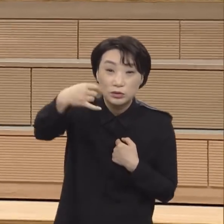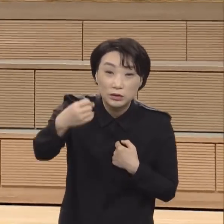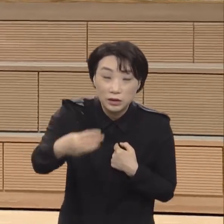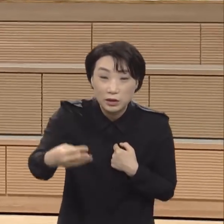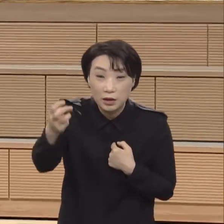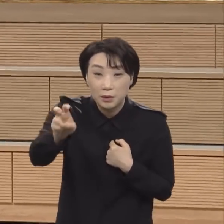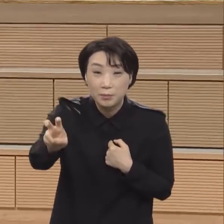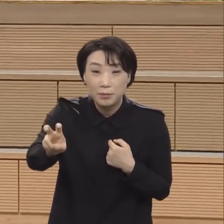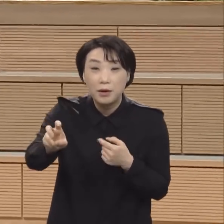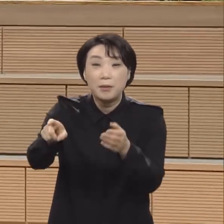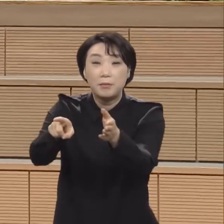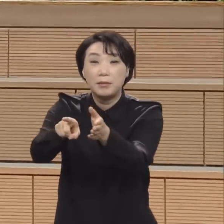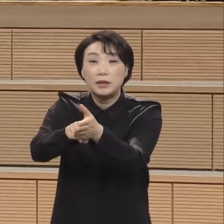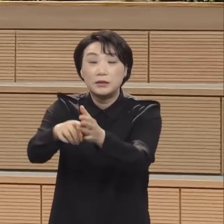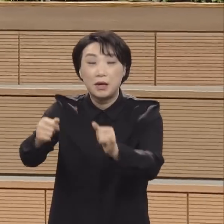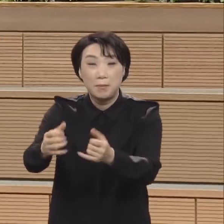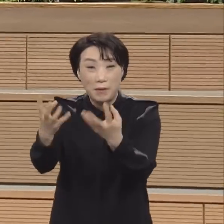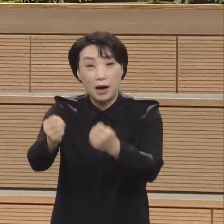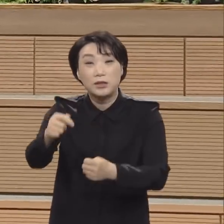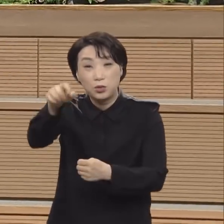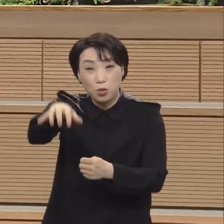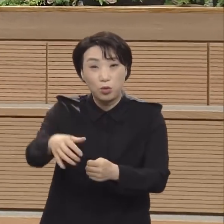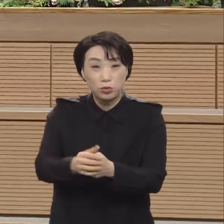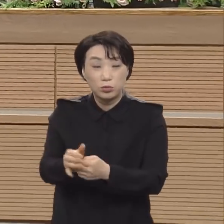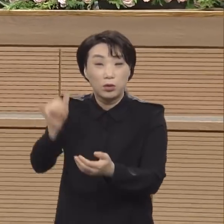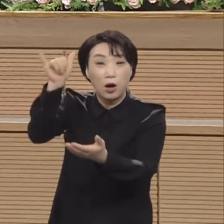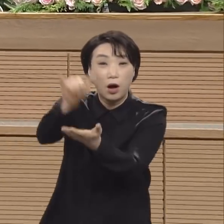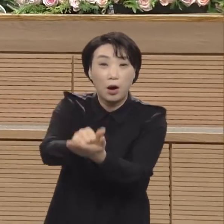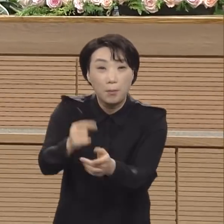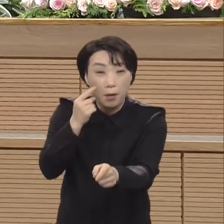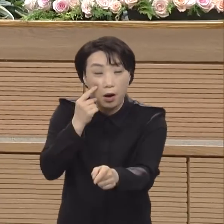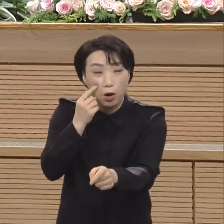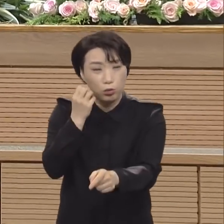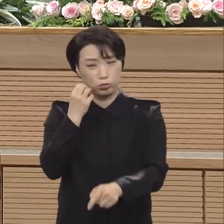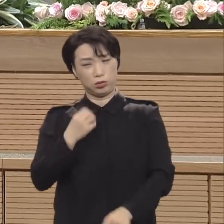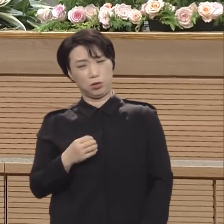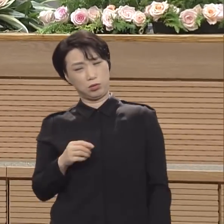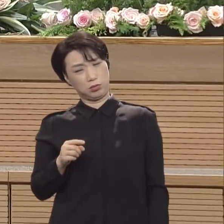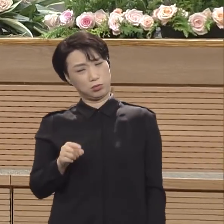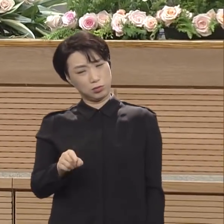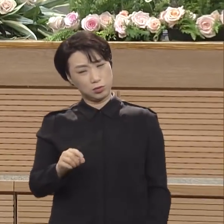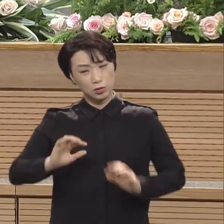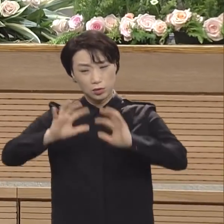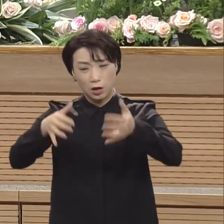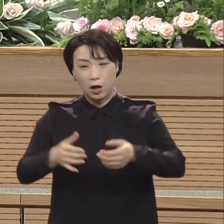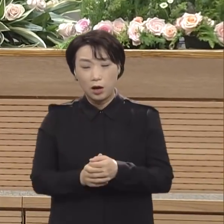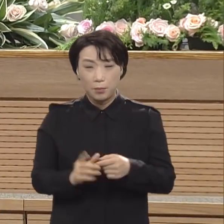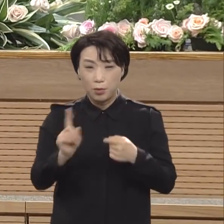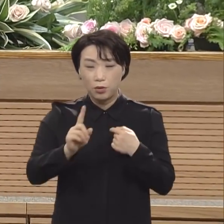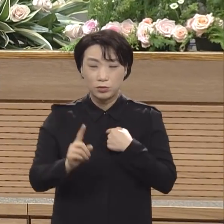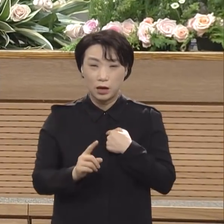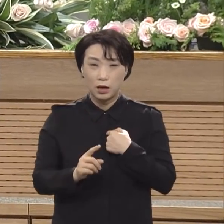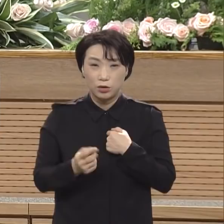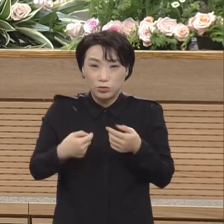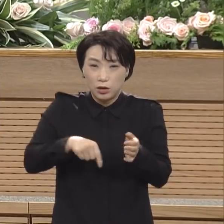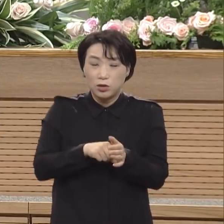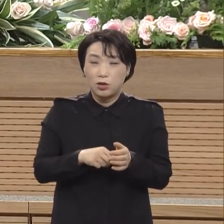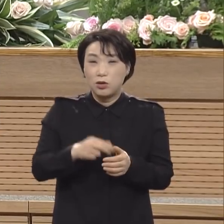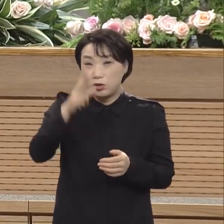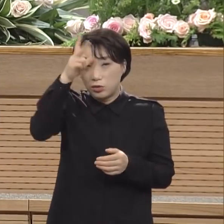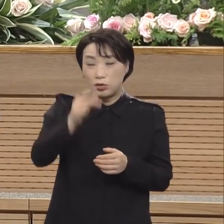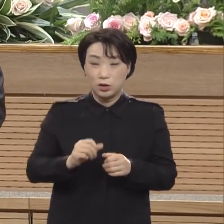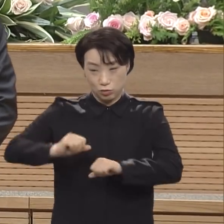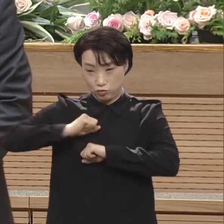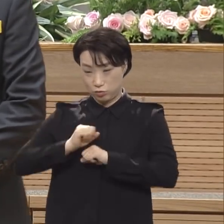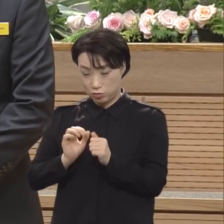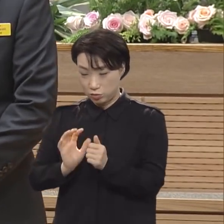가면 신기해. 왜 이 나라가 이렇게 경찰을 세우고 군인들을 세워가면서